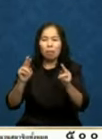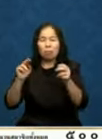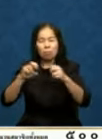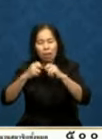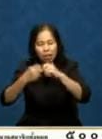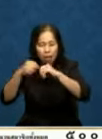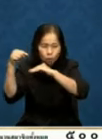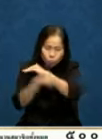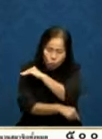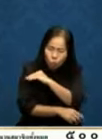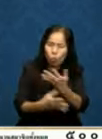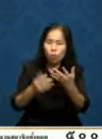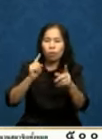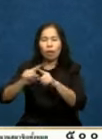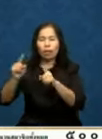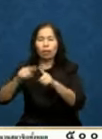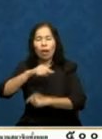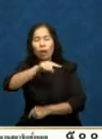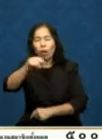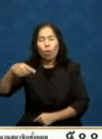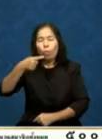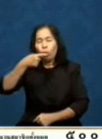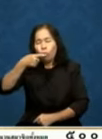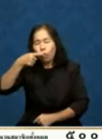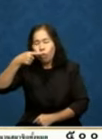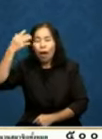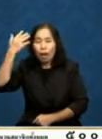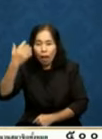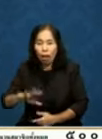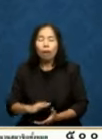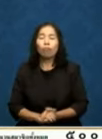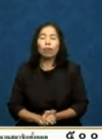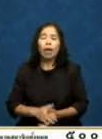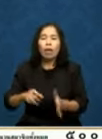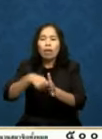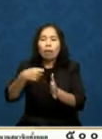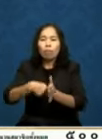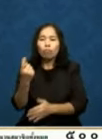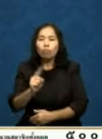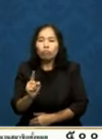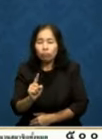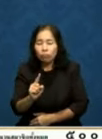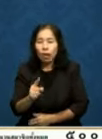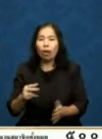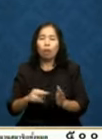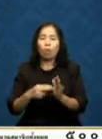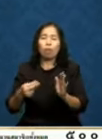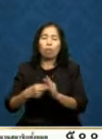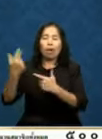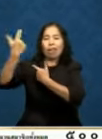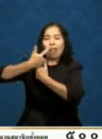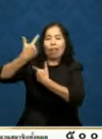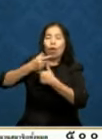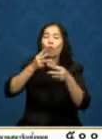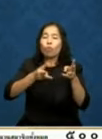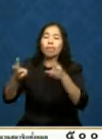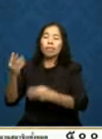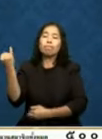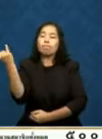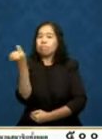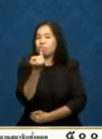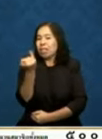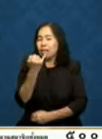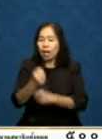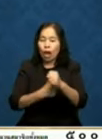ปชันปัญหาต่างๆที่เราพูดในสภาหลายครั้งก็เกิดจากการที่ไม่ได้ผ่านการเลี้ยงดูในวัยเด็กช่วง